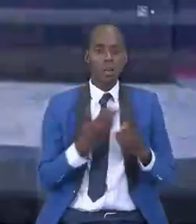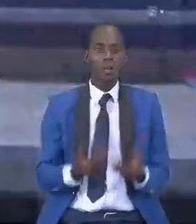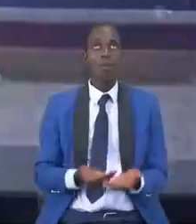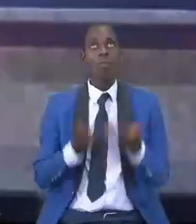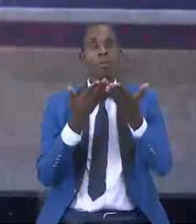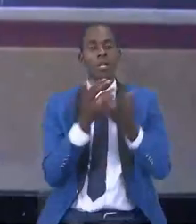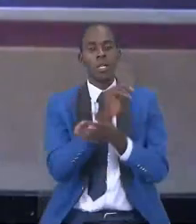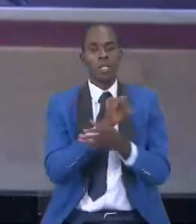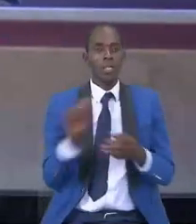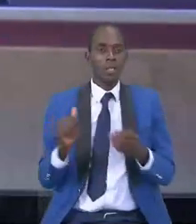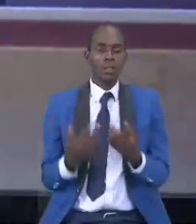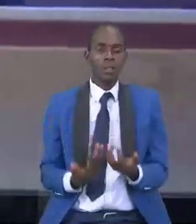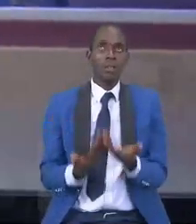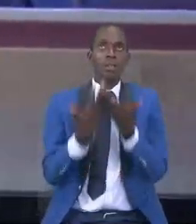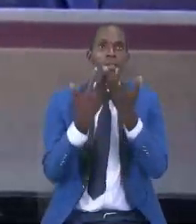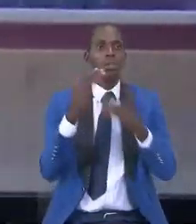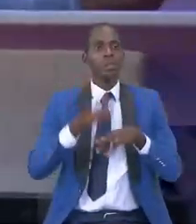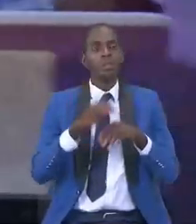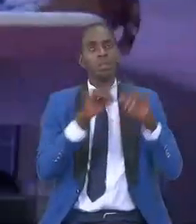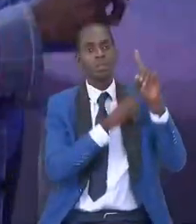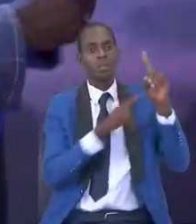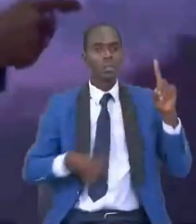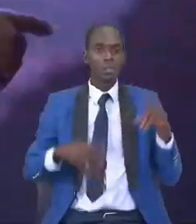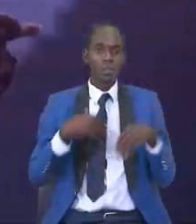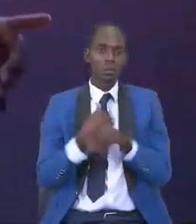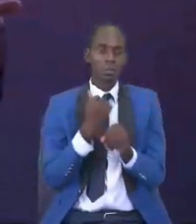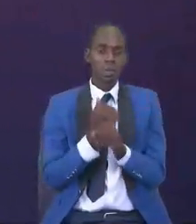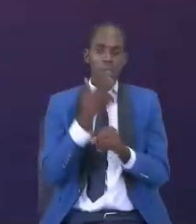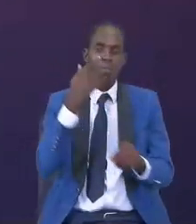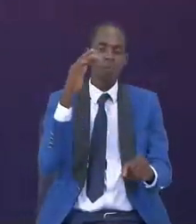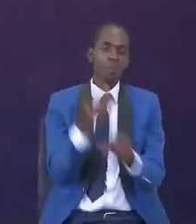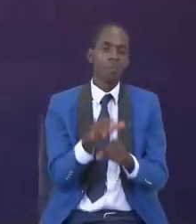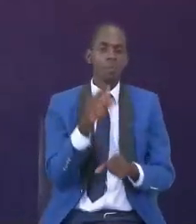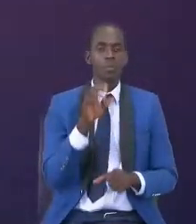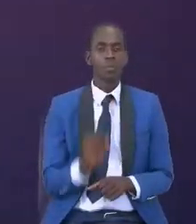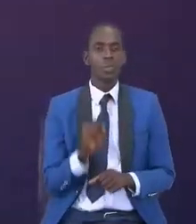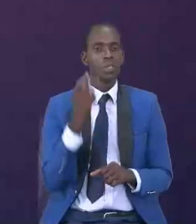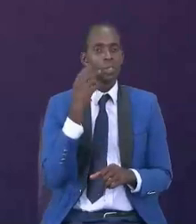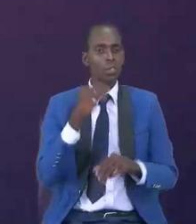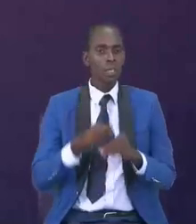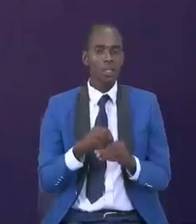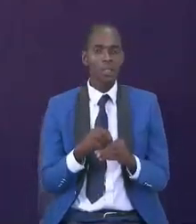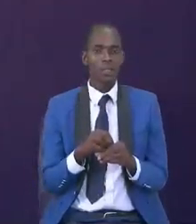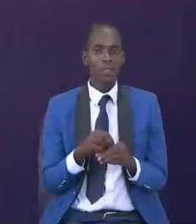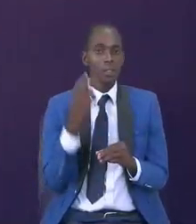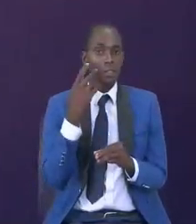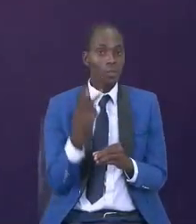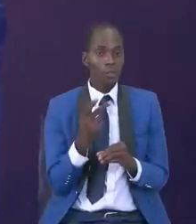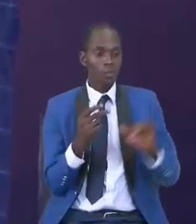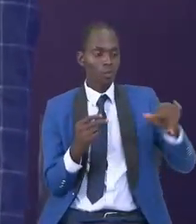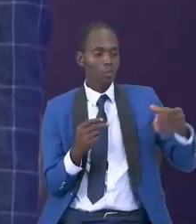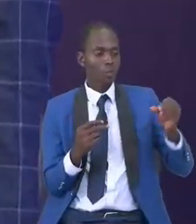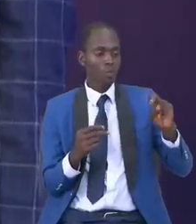l'Éternel et firent des vœux. Voyez cela. Jonas ne voulait pas que son